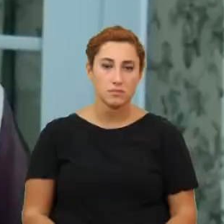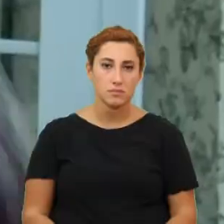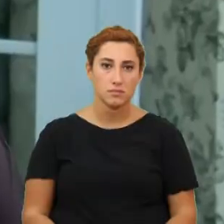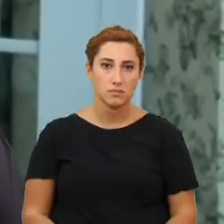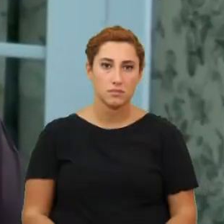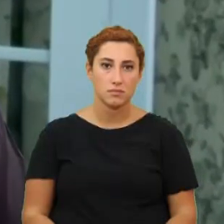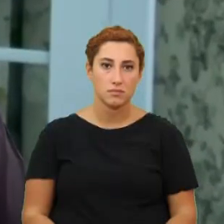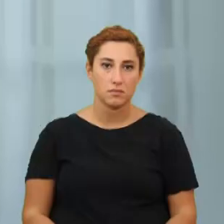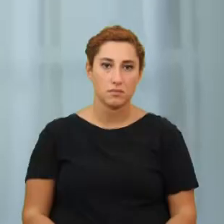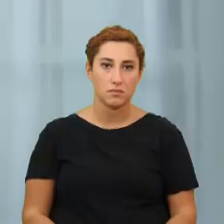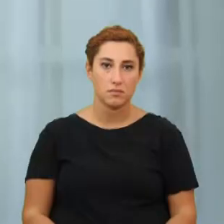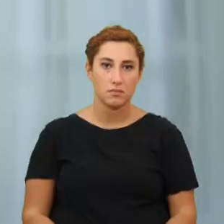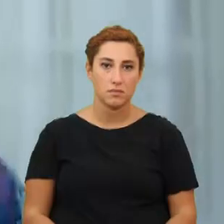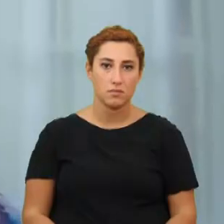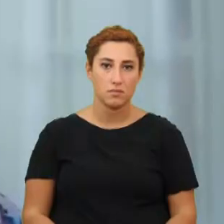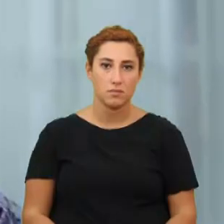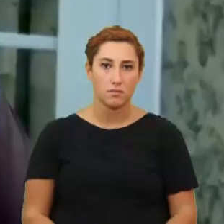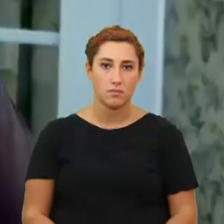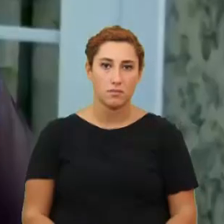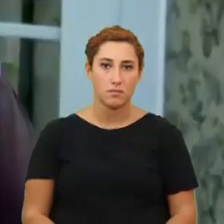Hay Allah'ım.